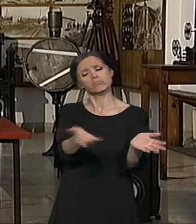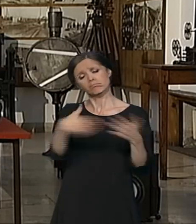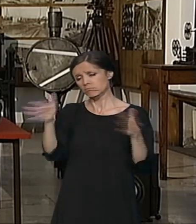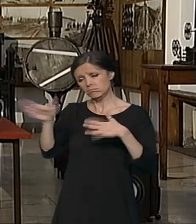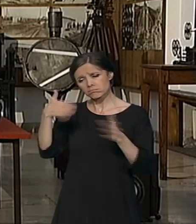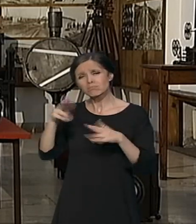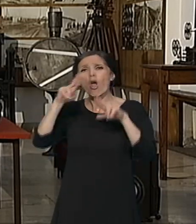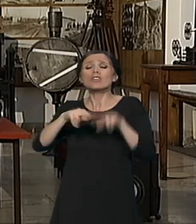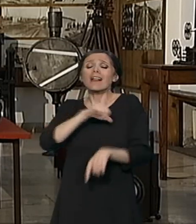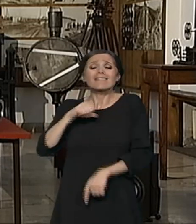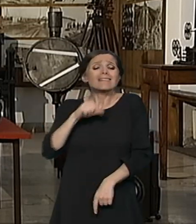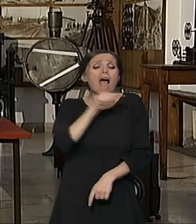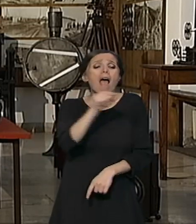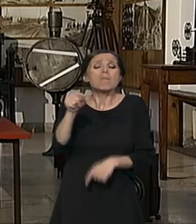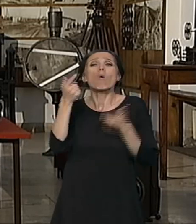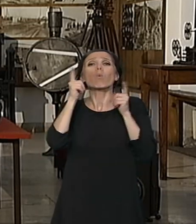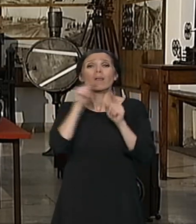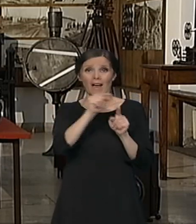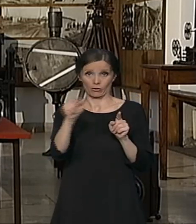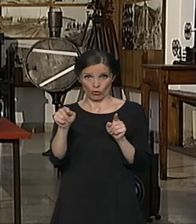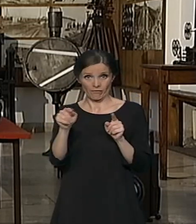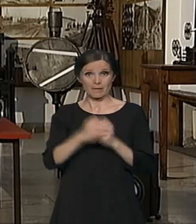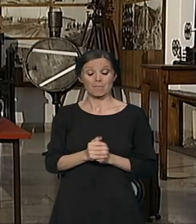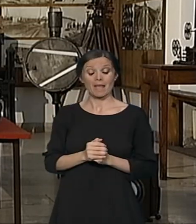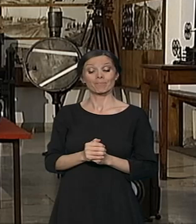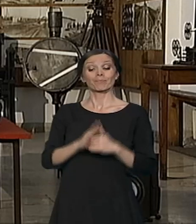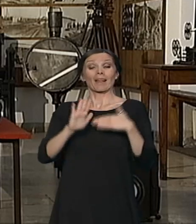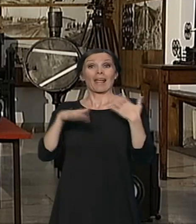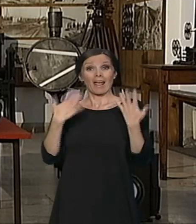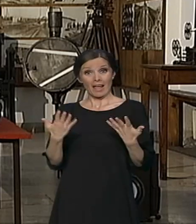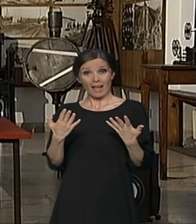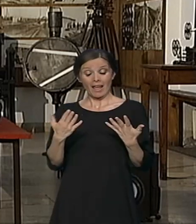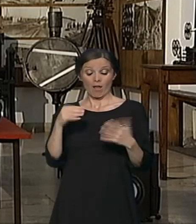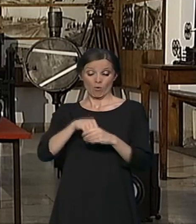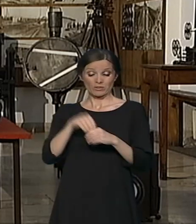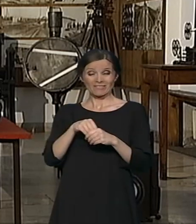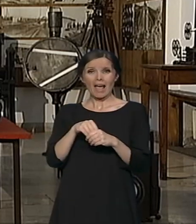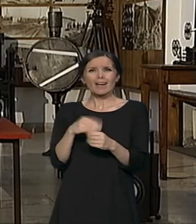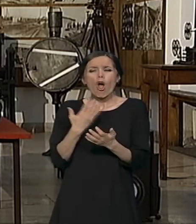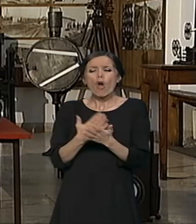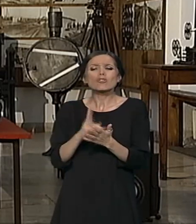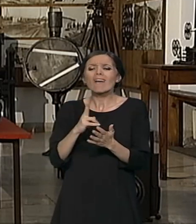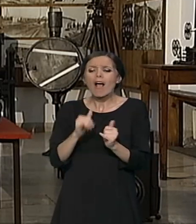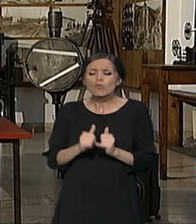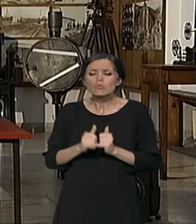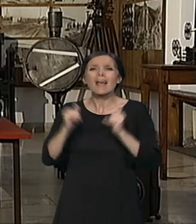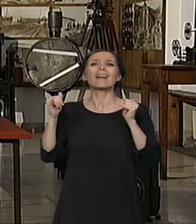onemogućena njihova privredna delatnost. Tako da je u stvari osnov razvoja gradskih naselja